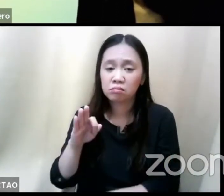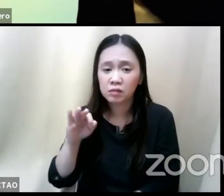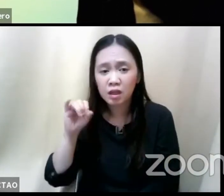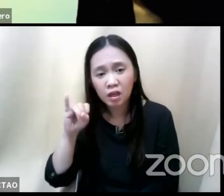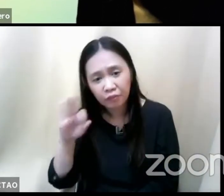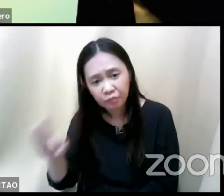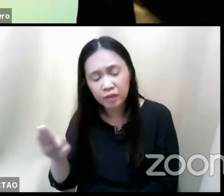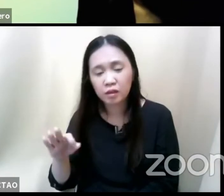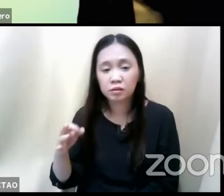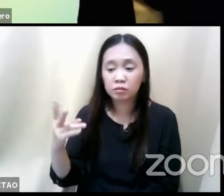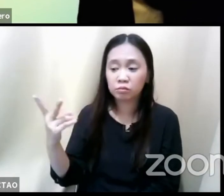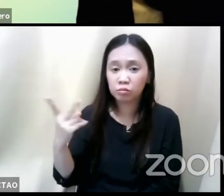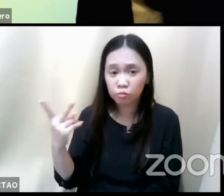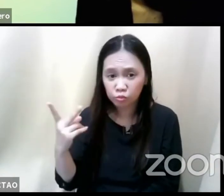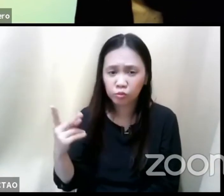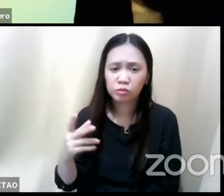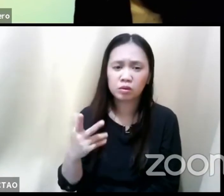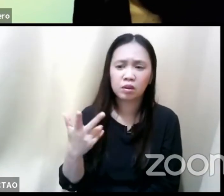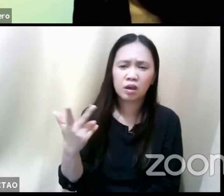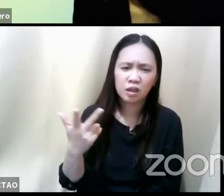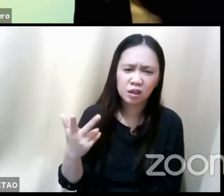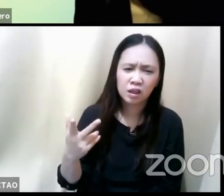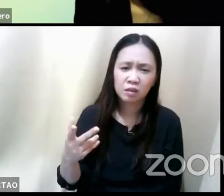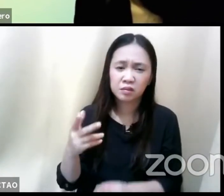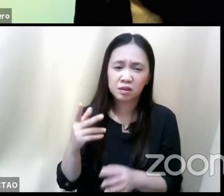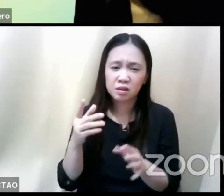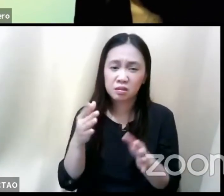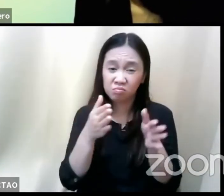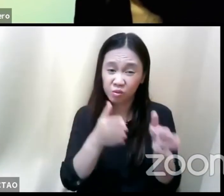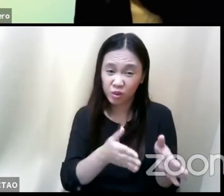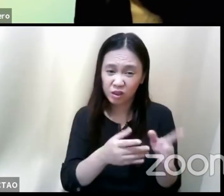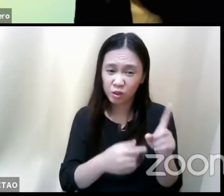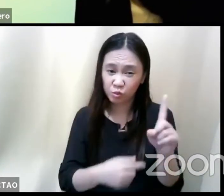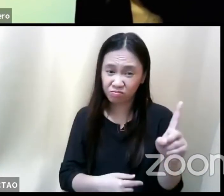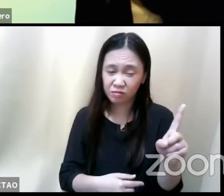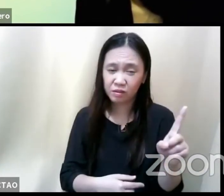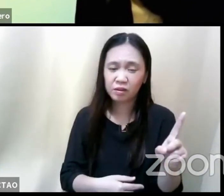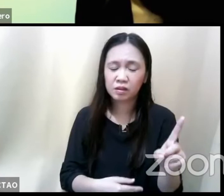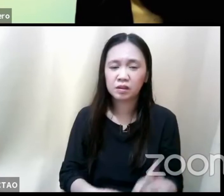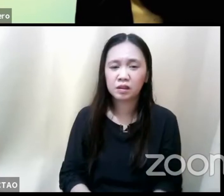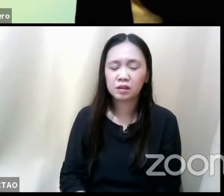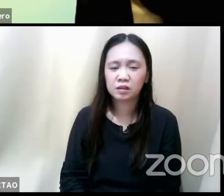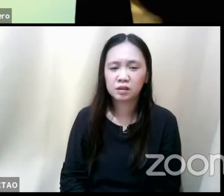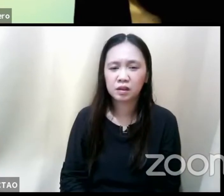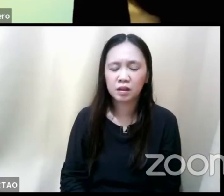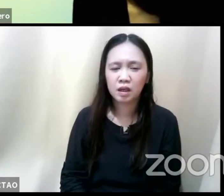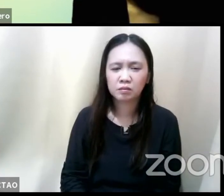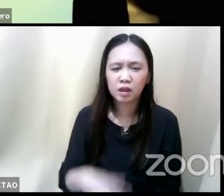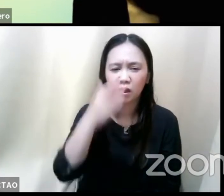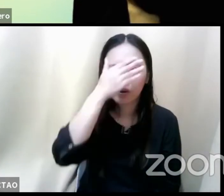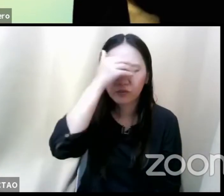or kailan tatlo nandoon, tapos yung isang may iwan, let's say, ang tawag doon, I forgot Yung pag